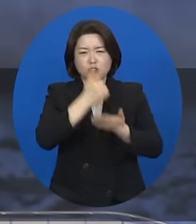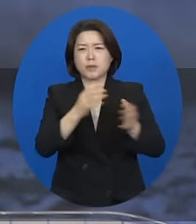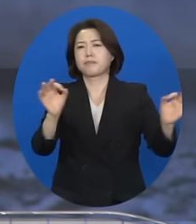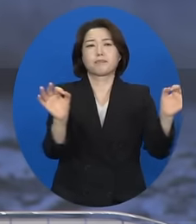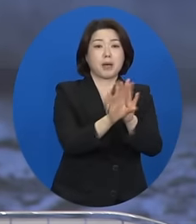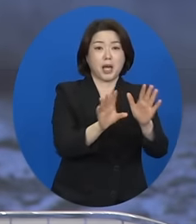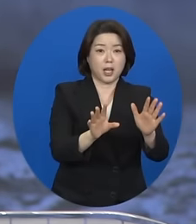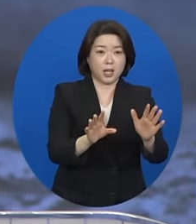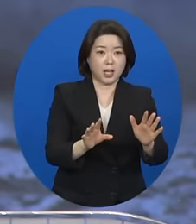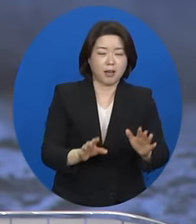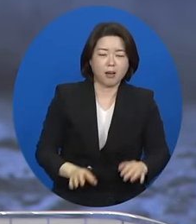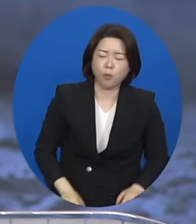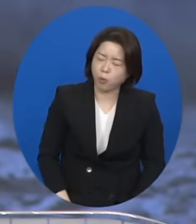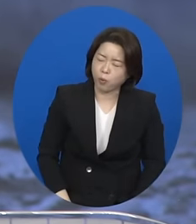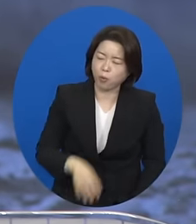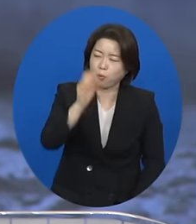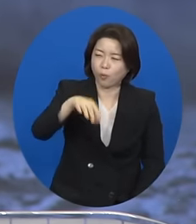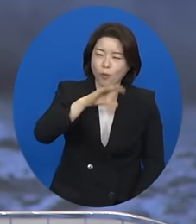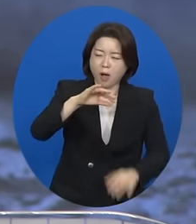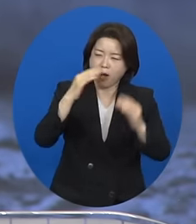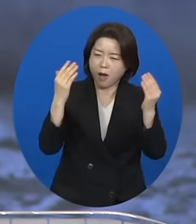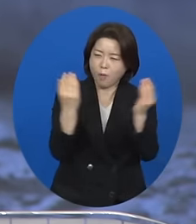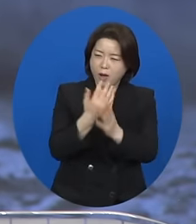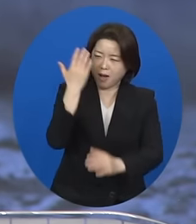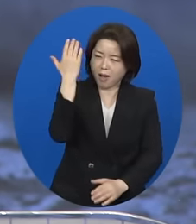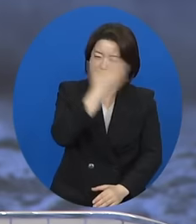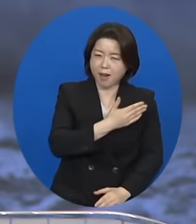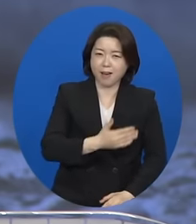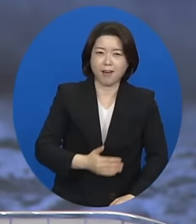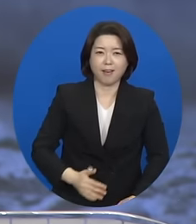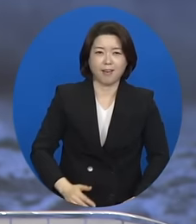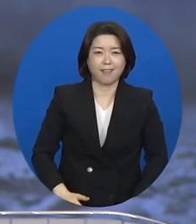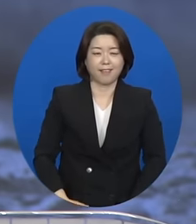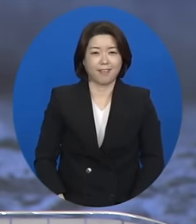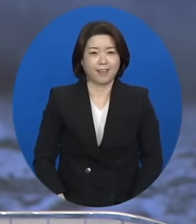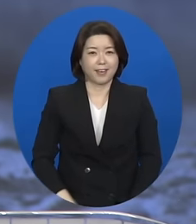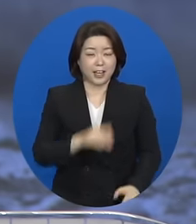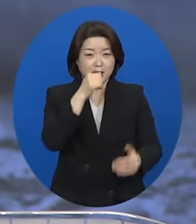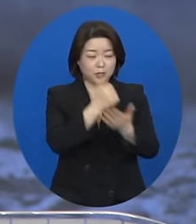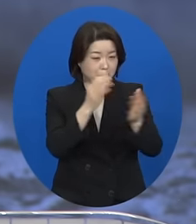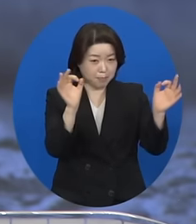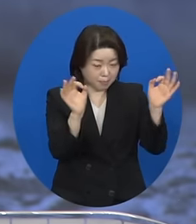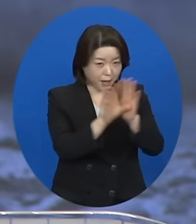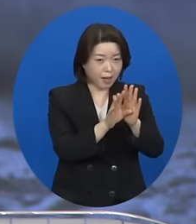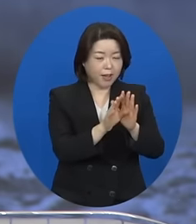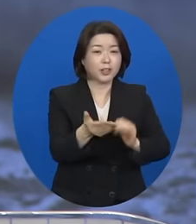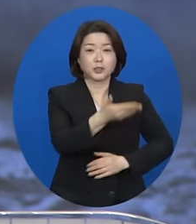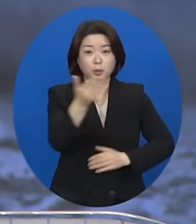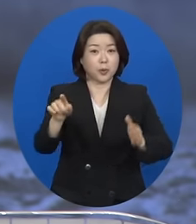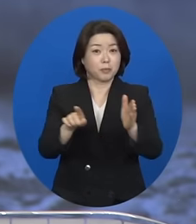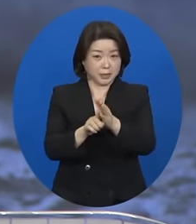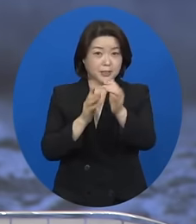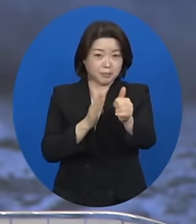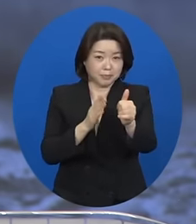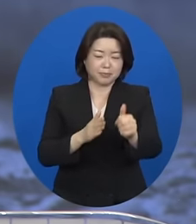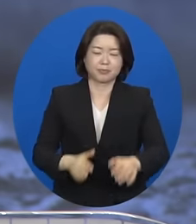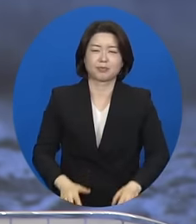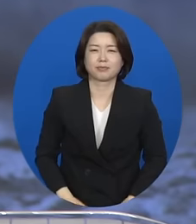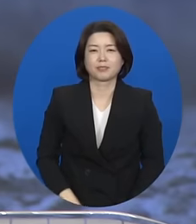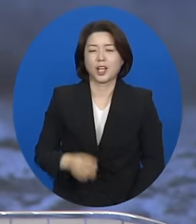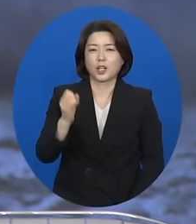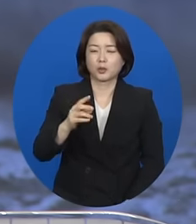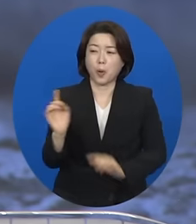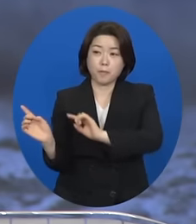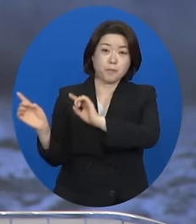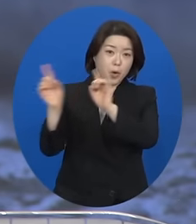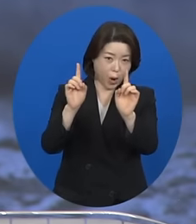죄가 십자가에서 완전히해진 것을 제거된 것을 여러분 믿으시길 축복합니다 하면서